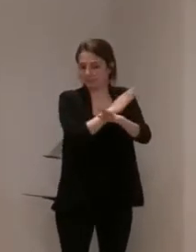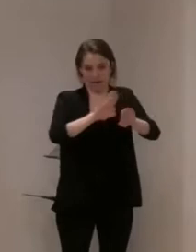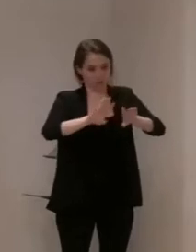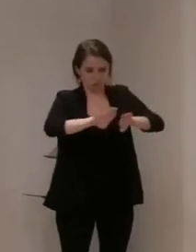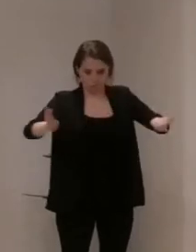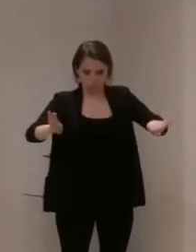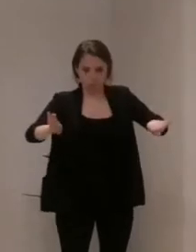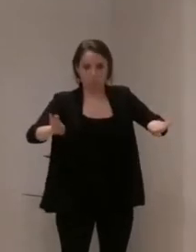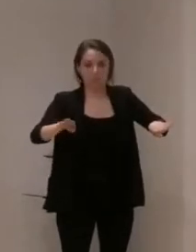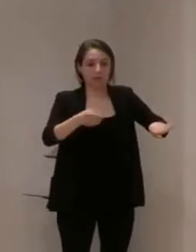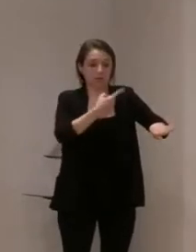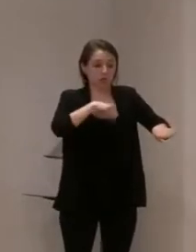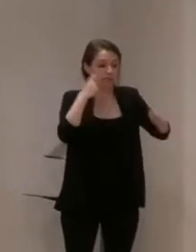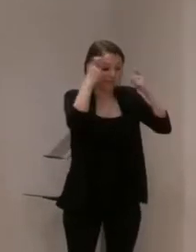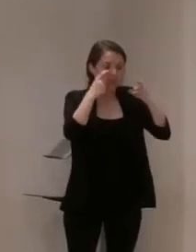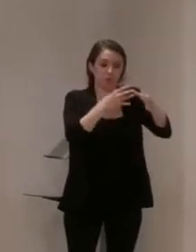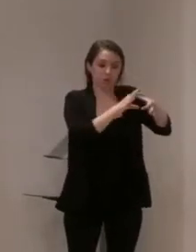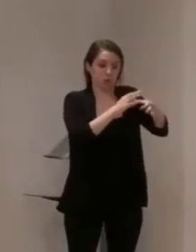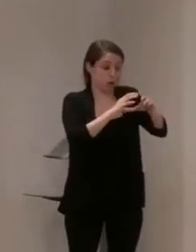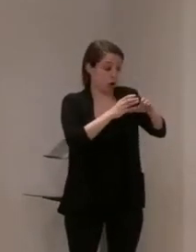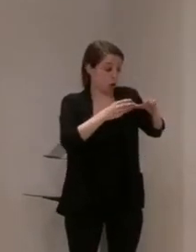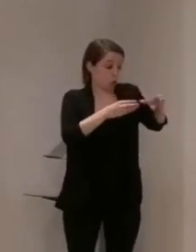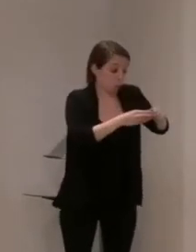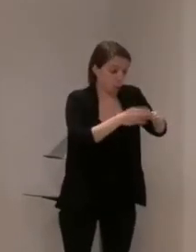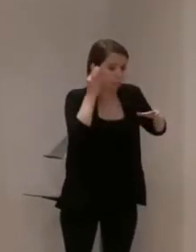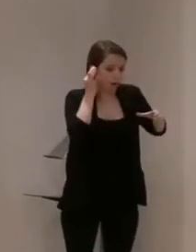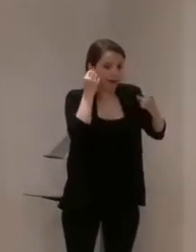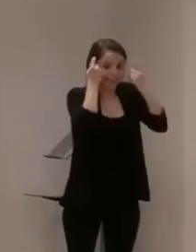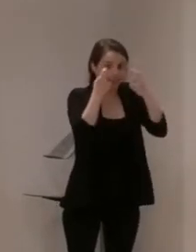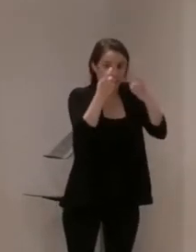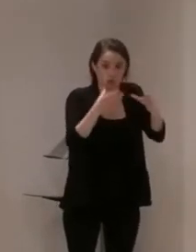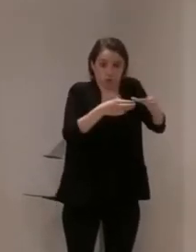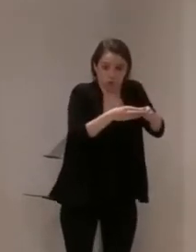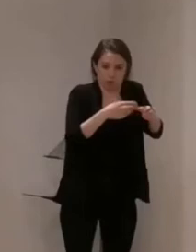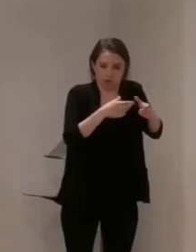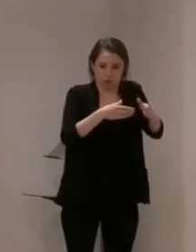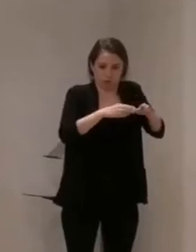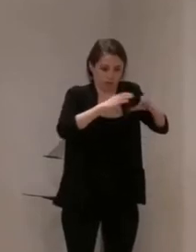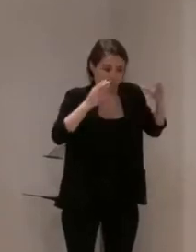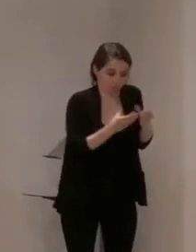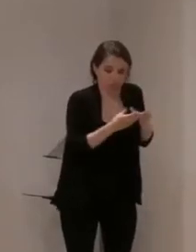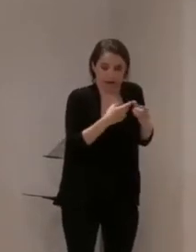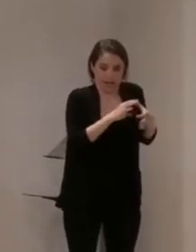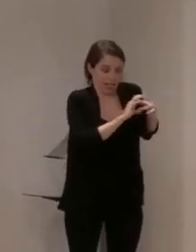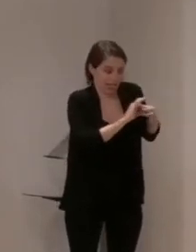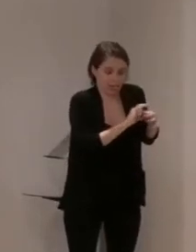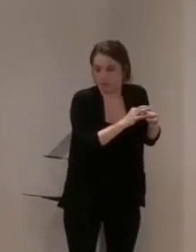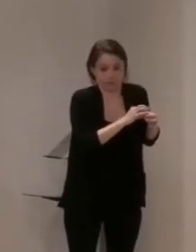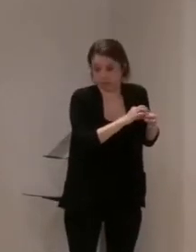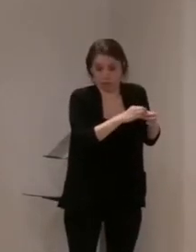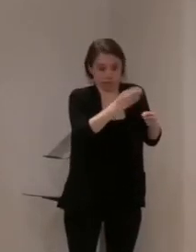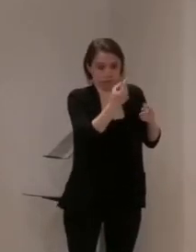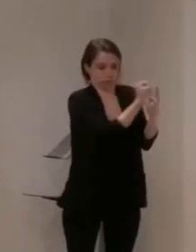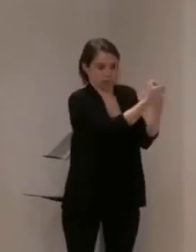època, volíem estar junt amb les preses comuns, socials, que se'ls llogaren, i això estava mai a la vida ho vam